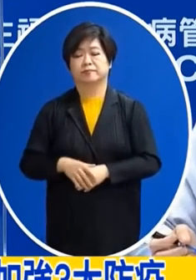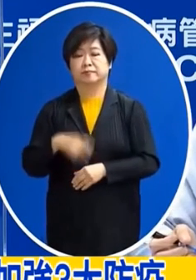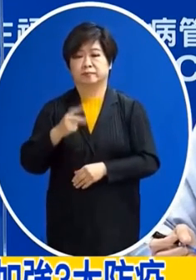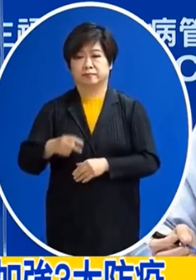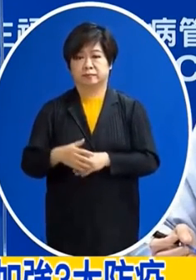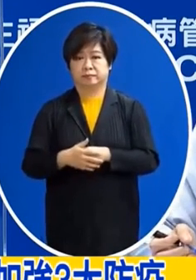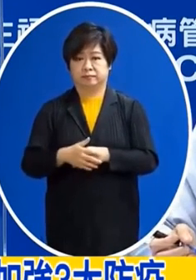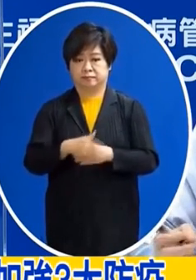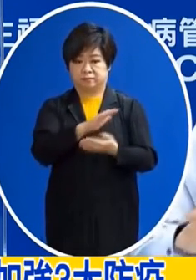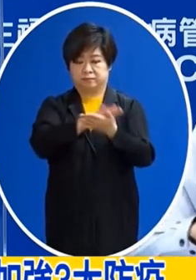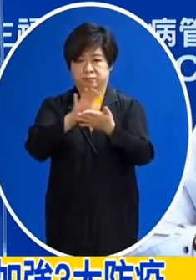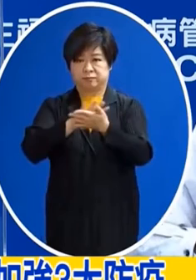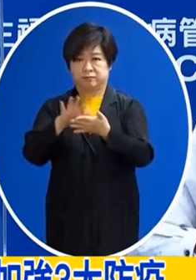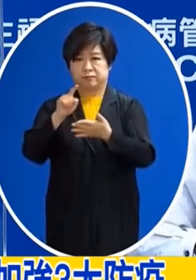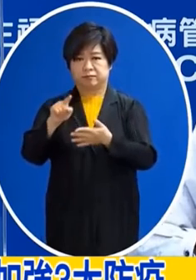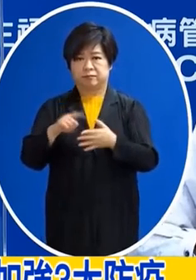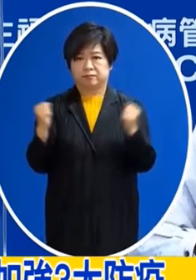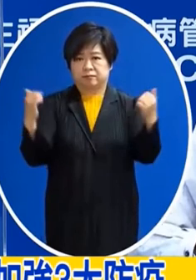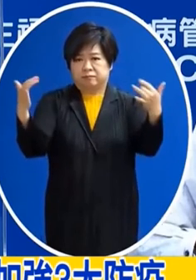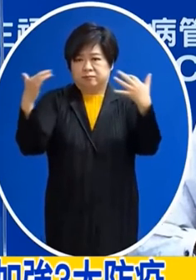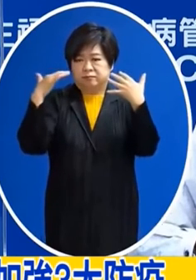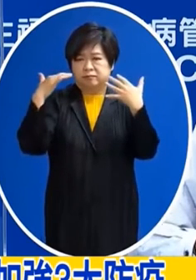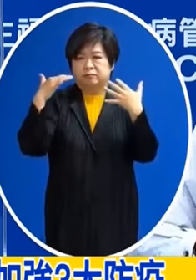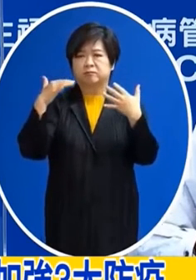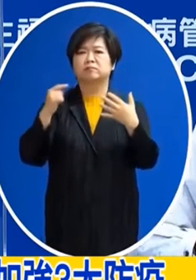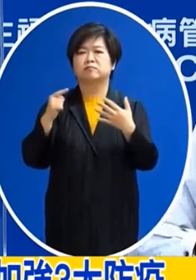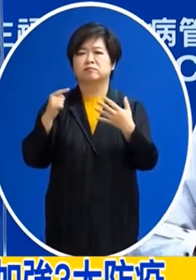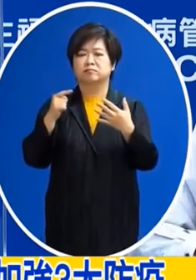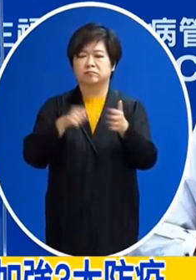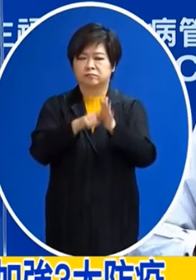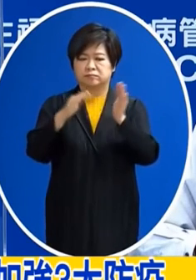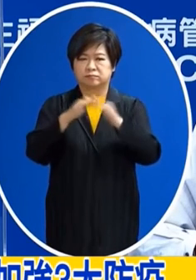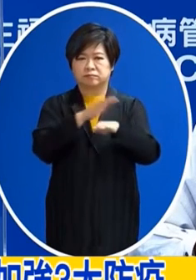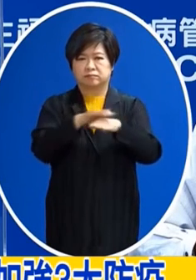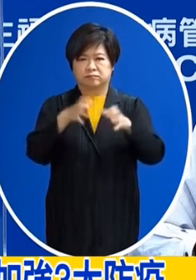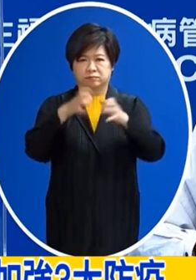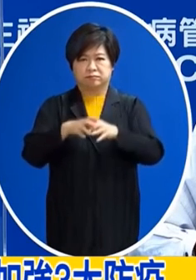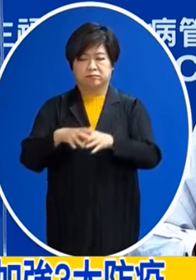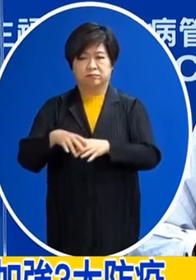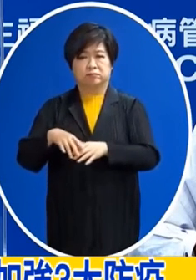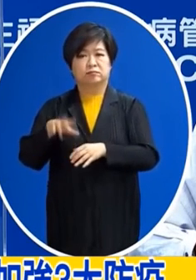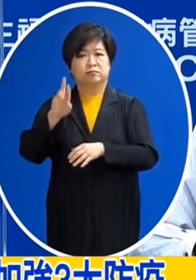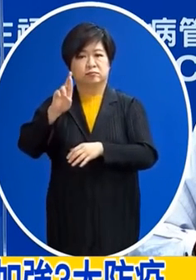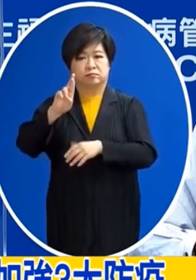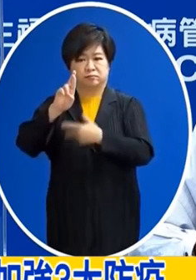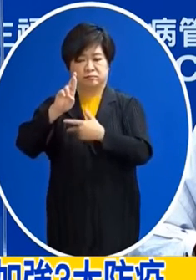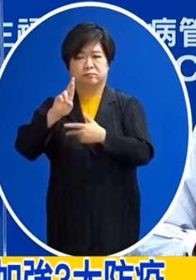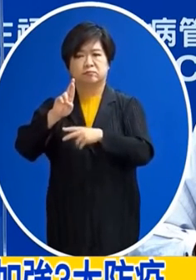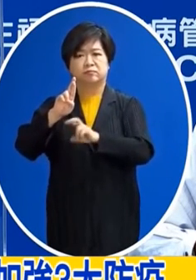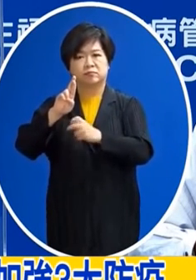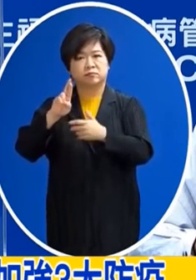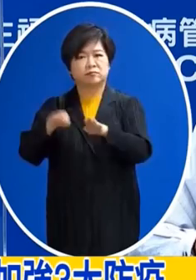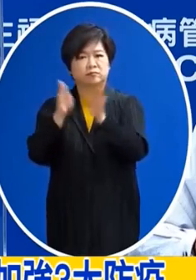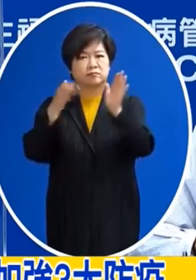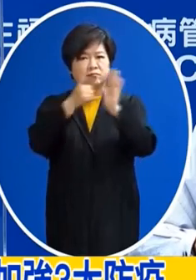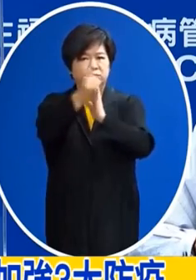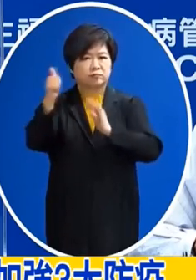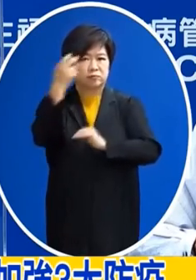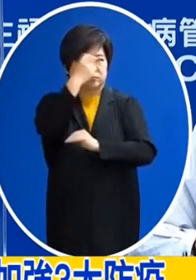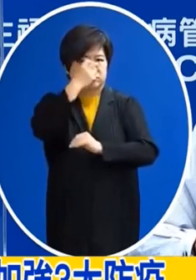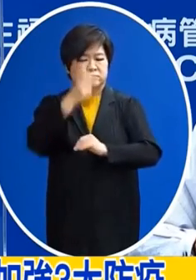公共卫生、空调等领域专家组成查核团队。那预计自这个12月7号启动防疫旅宿的访视辅导作